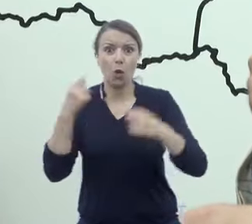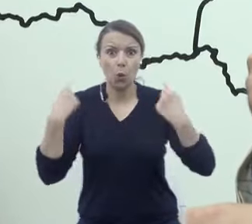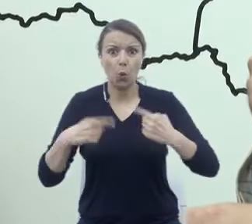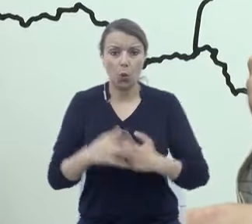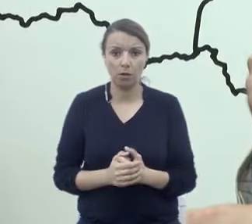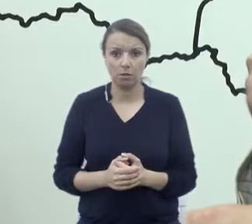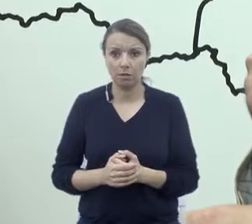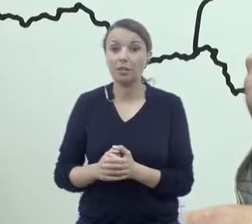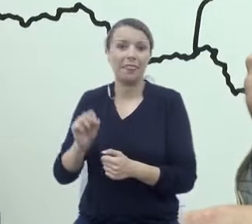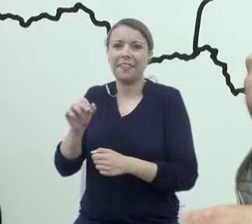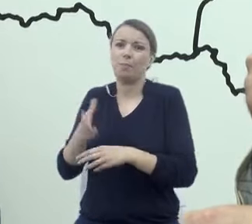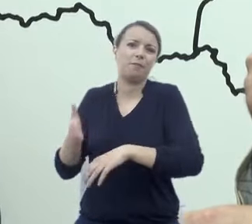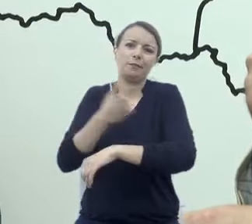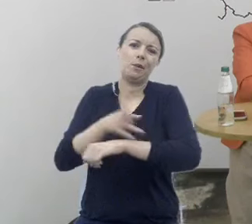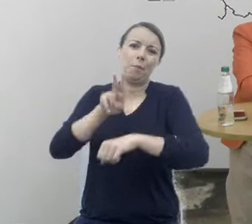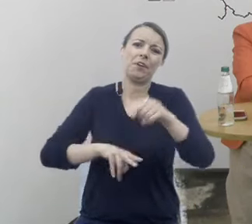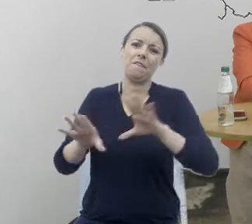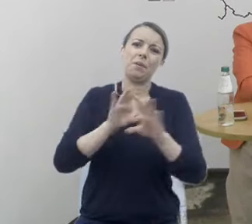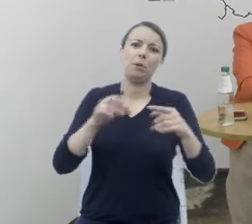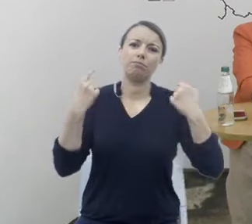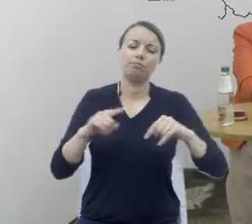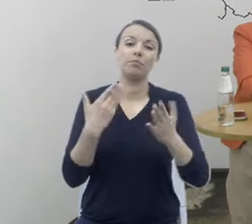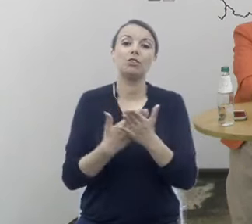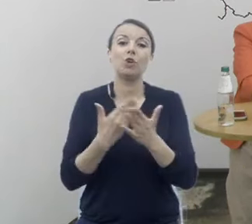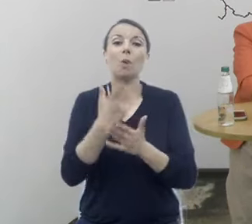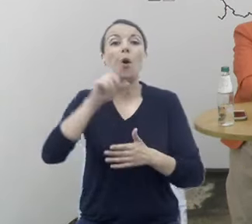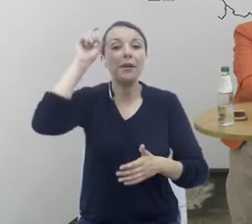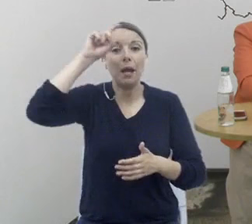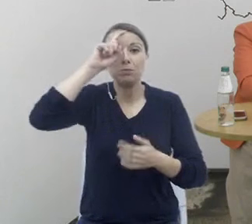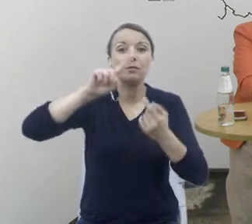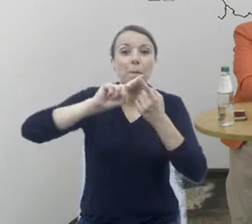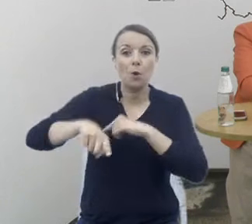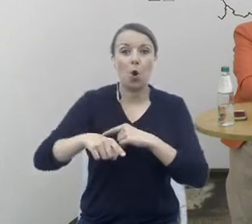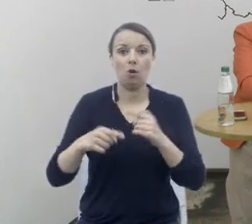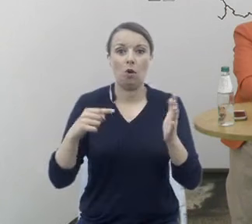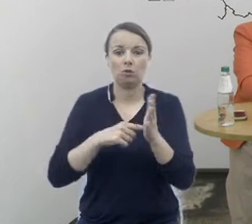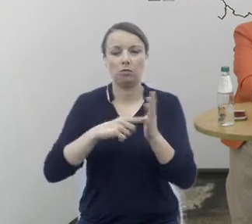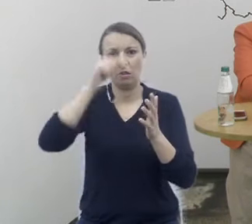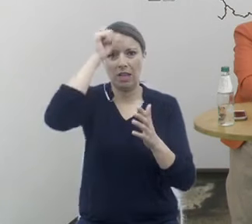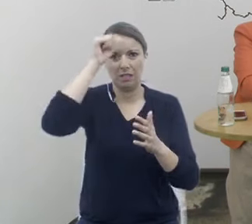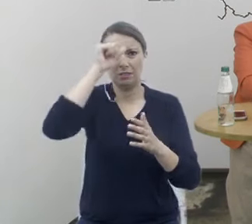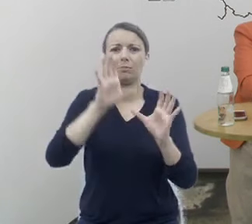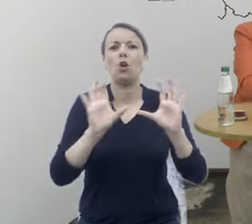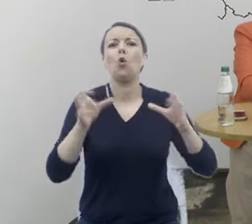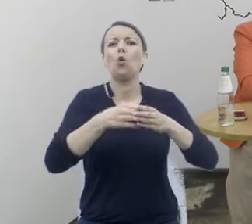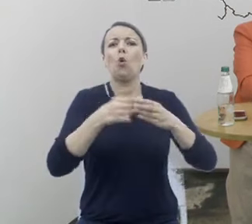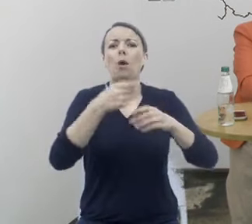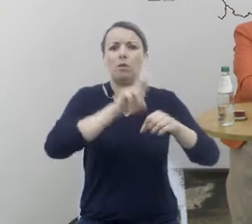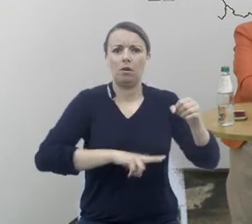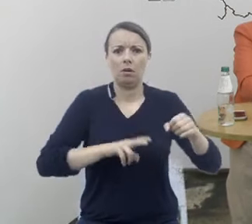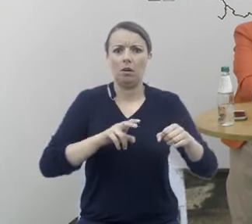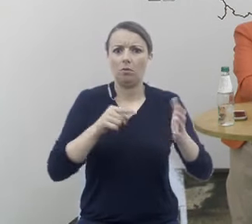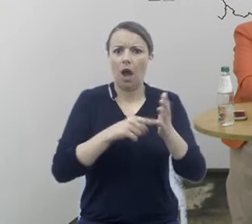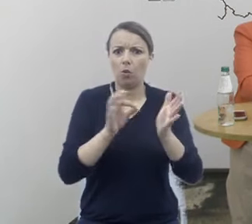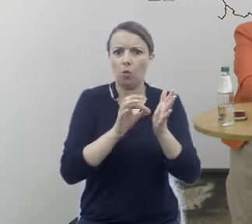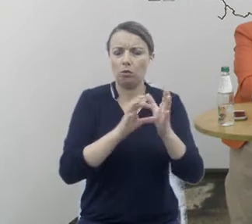zostać wcześniej, bo dopiero później Niemcy formowali tak zwany Wachmannschaft. Nie, mógł, bo